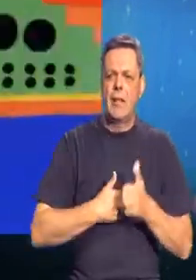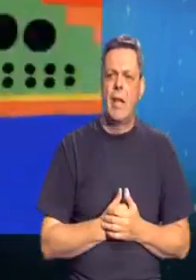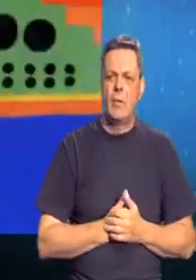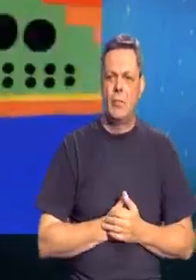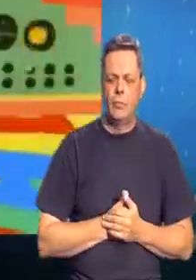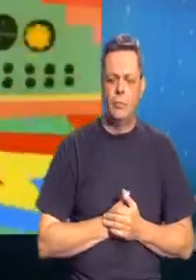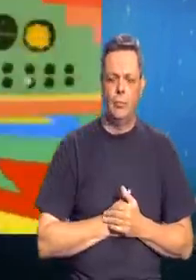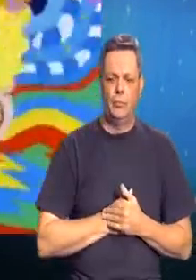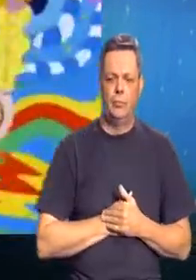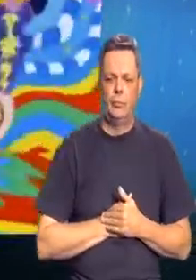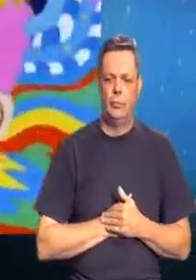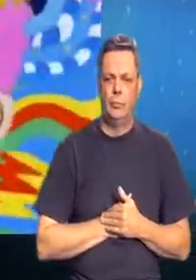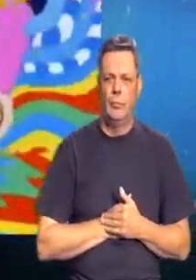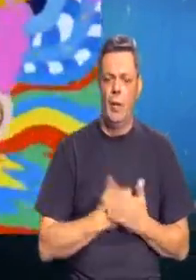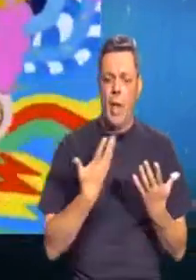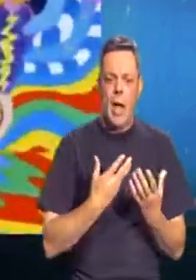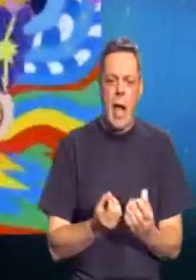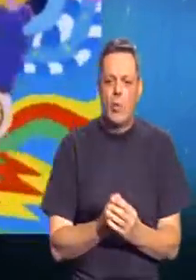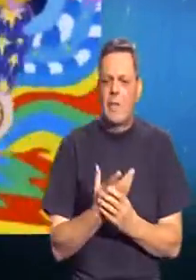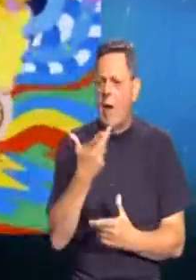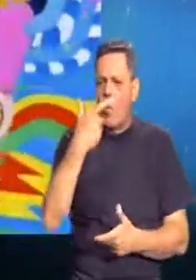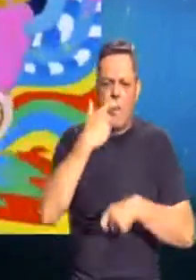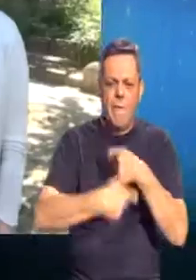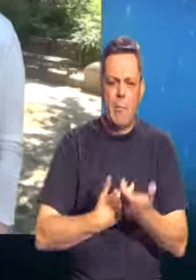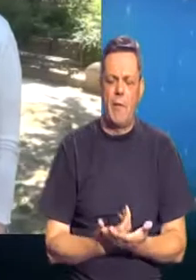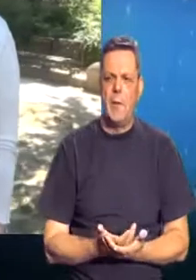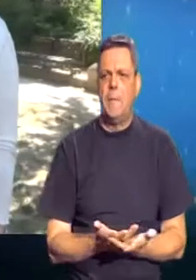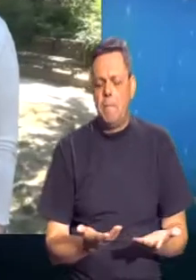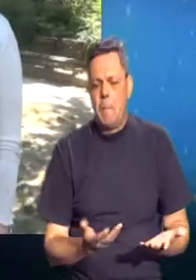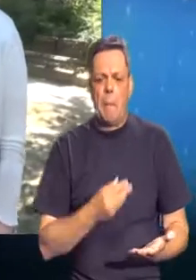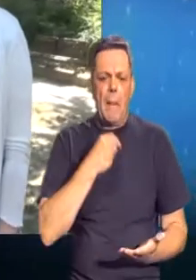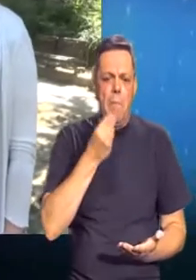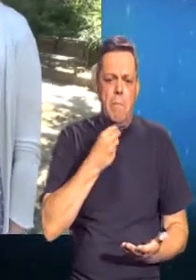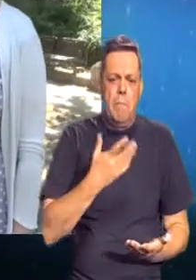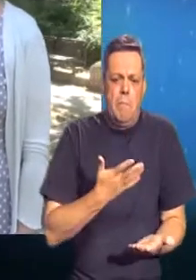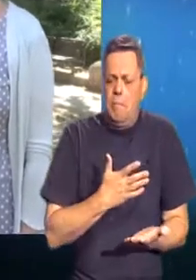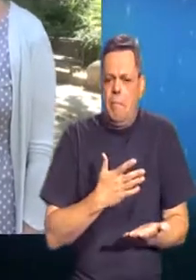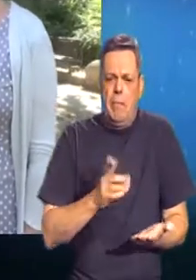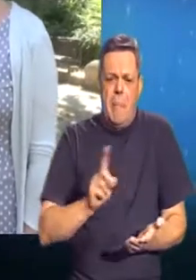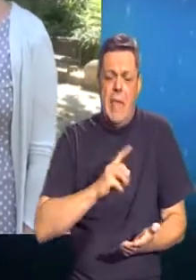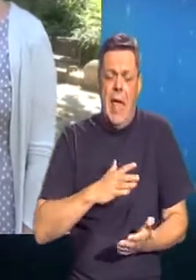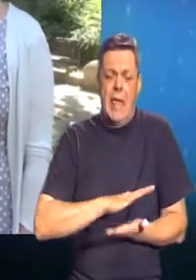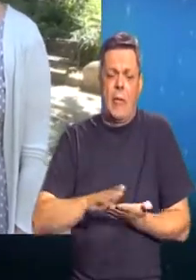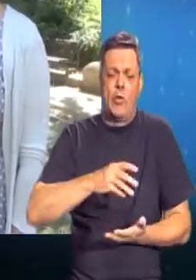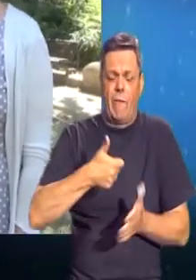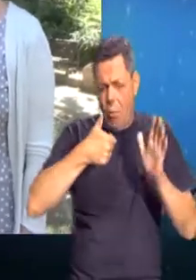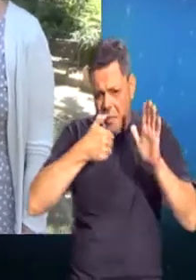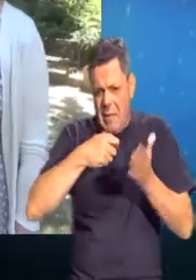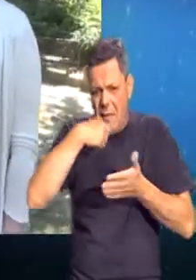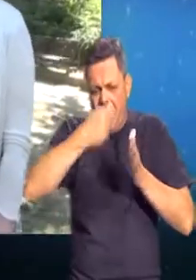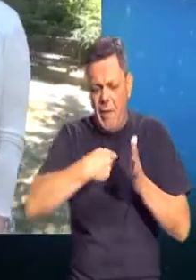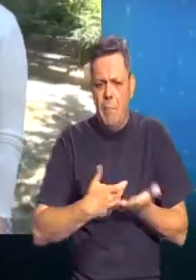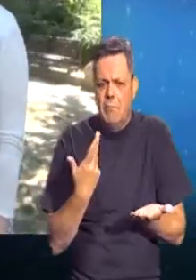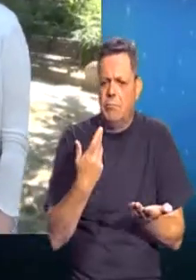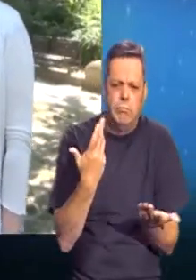natjecanju Say It With Oxford. A kako nastaju zapravo ti filmovi? Eto, uvijek se priča, nije jednostavno zapravo snimiti film. Ko konkretno